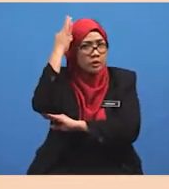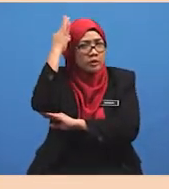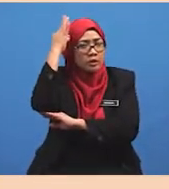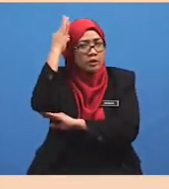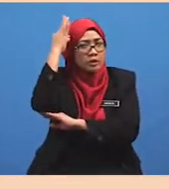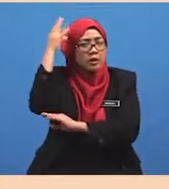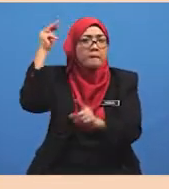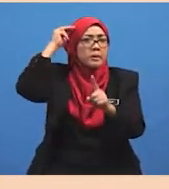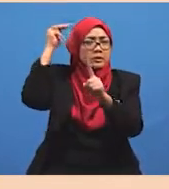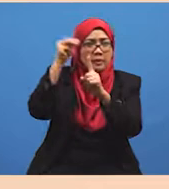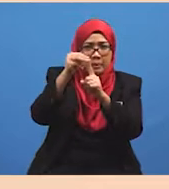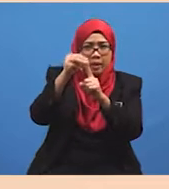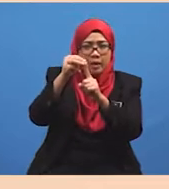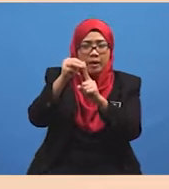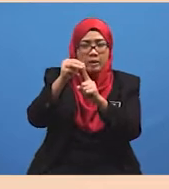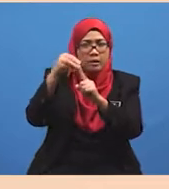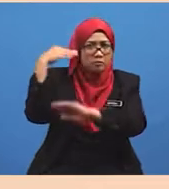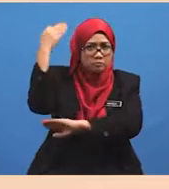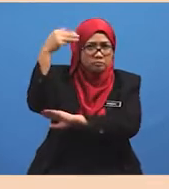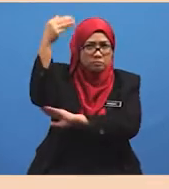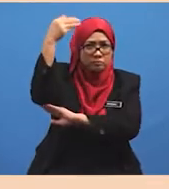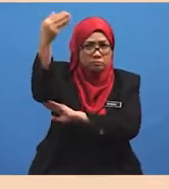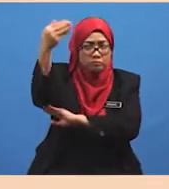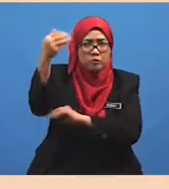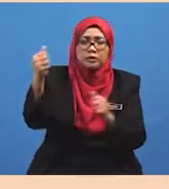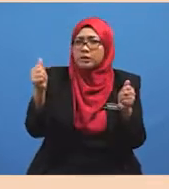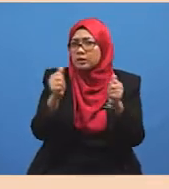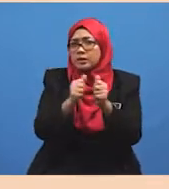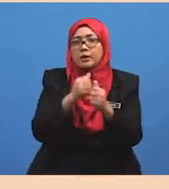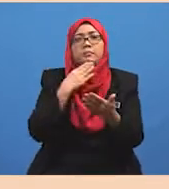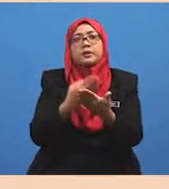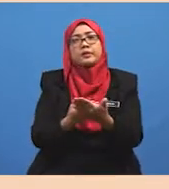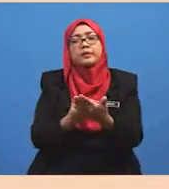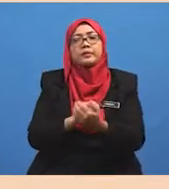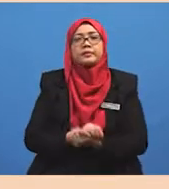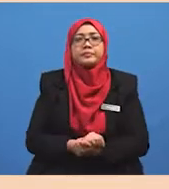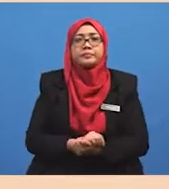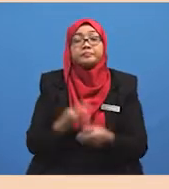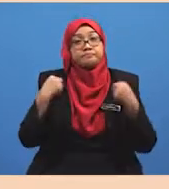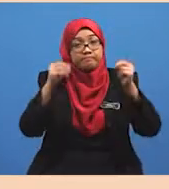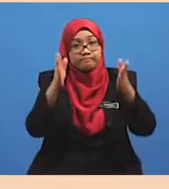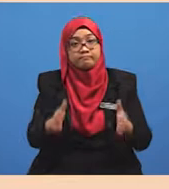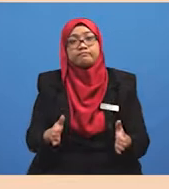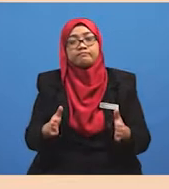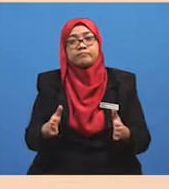matlamat maksud Hai semuanya yang jelas Hai kawan jomblo-jomblo